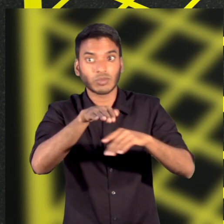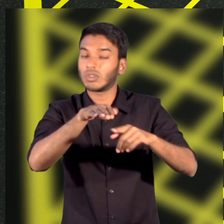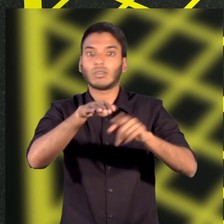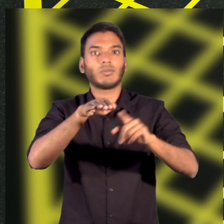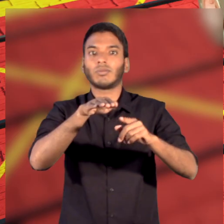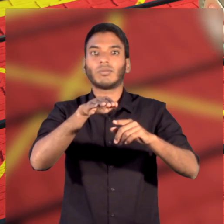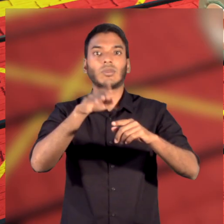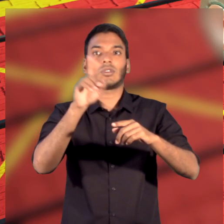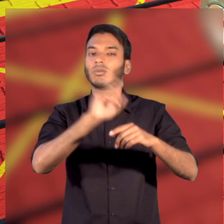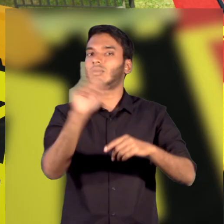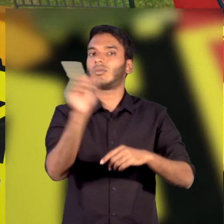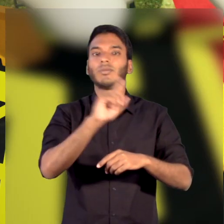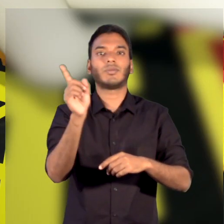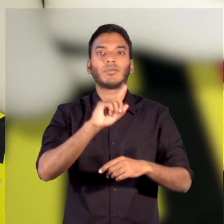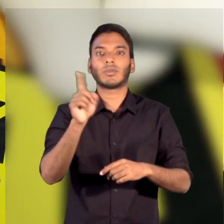carré rouge là.